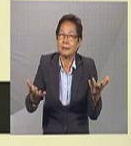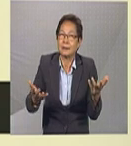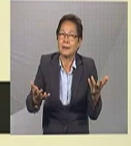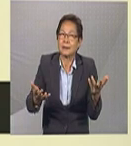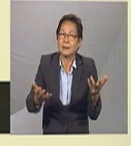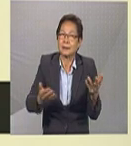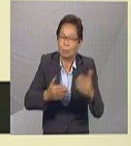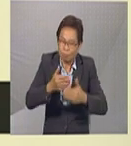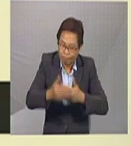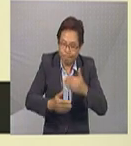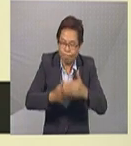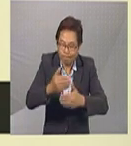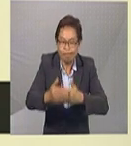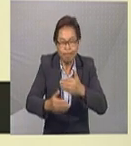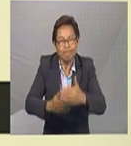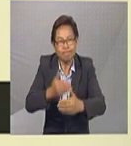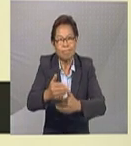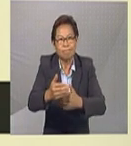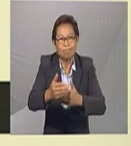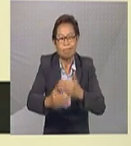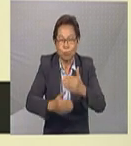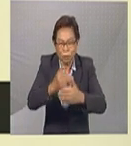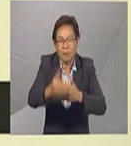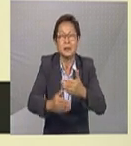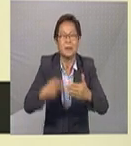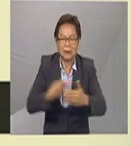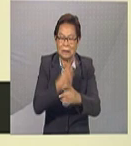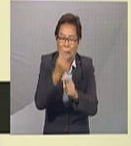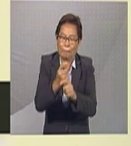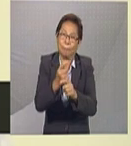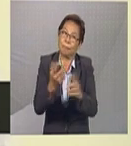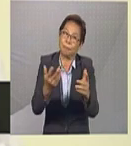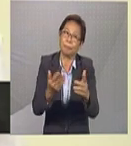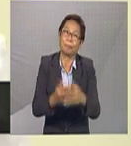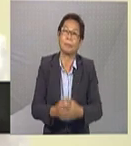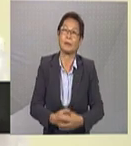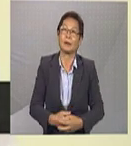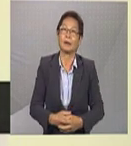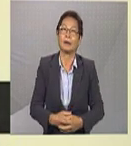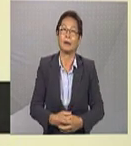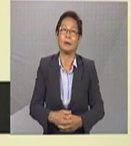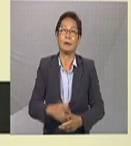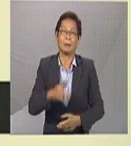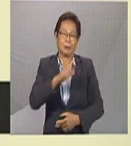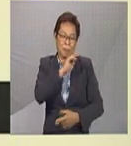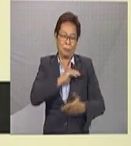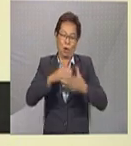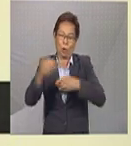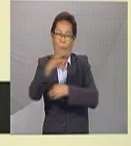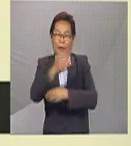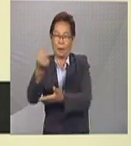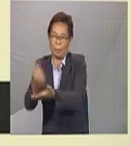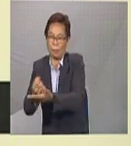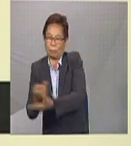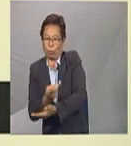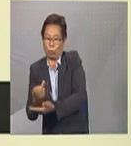prosedurnya kena kita tetapkan. Ya? Dan itu saya kata tadi, Kementerian Luar dengan Immigration dan